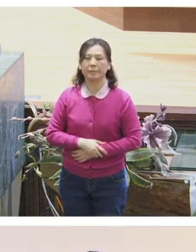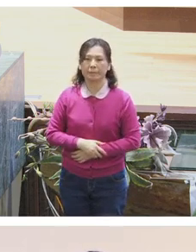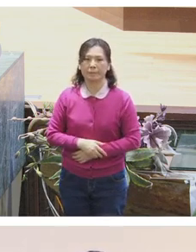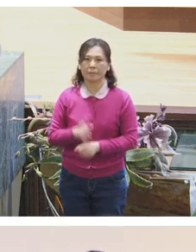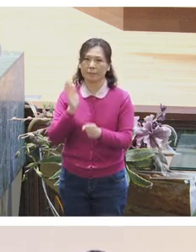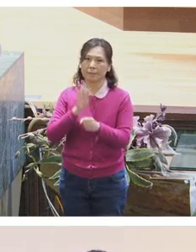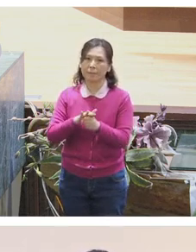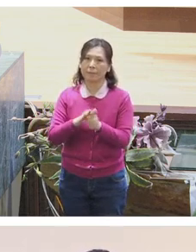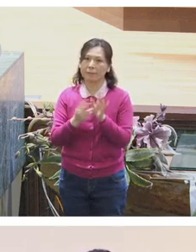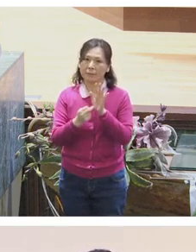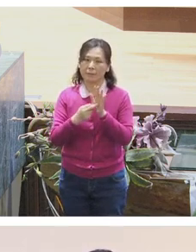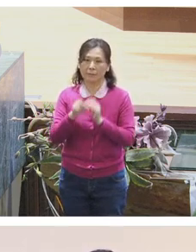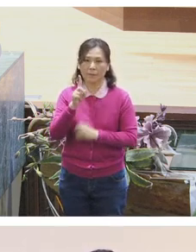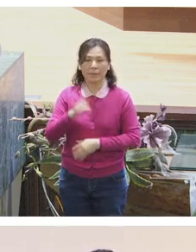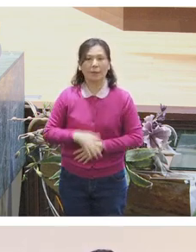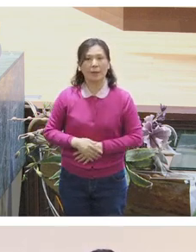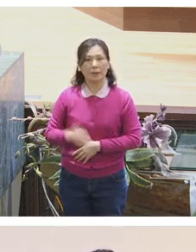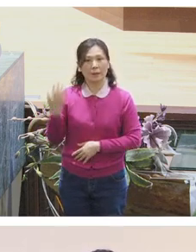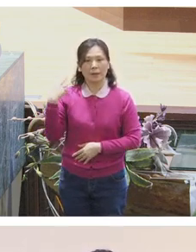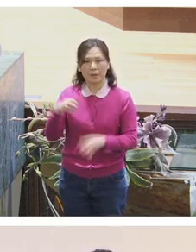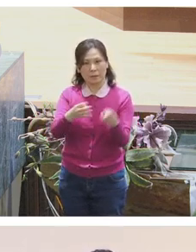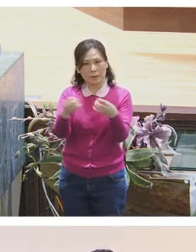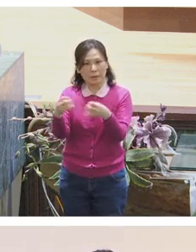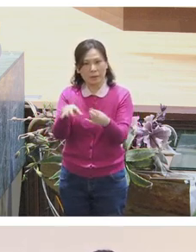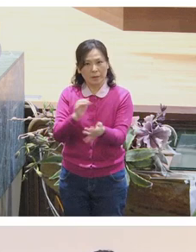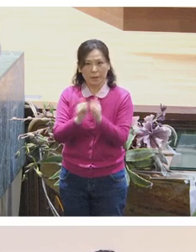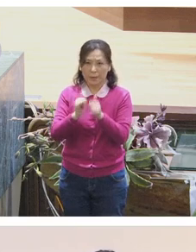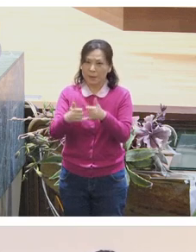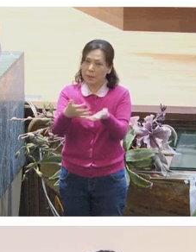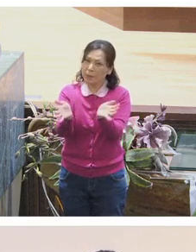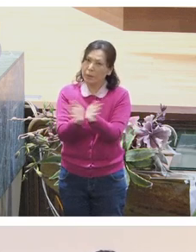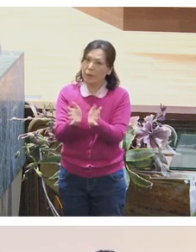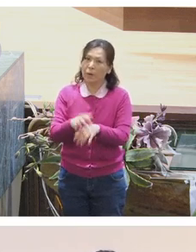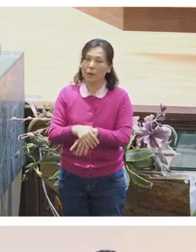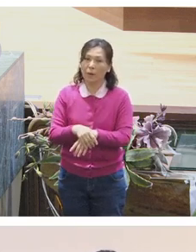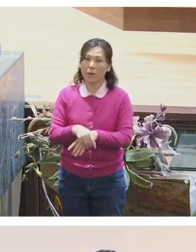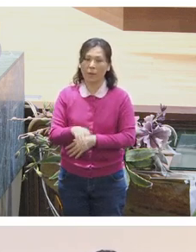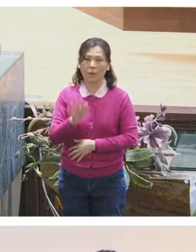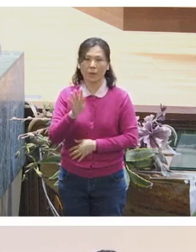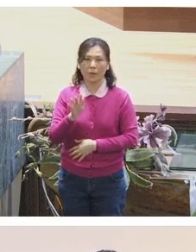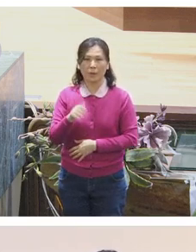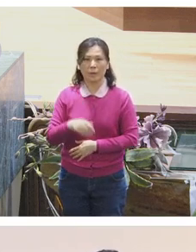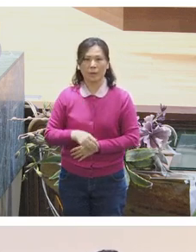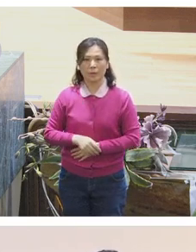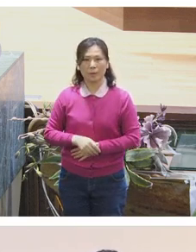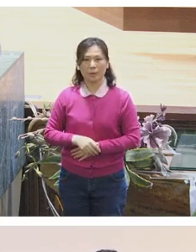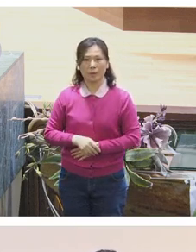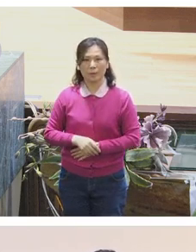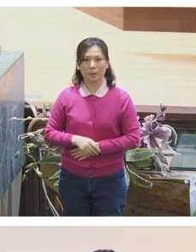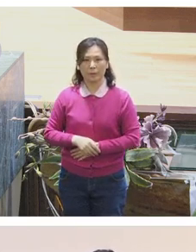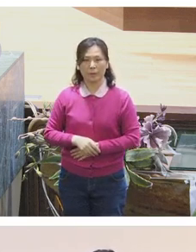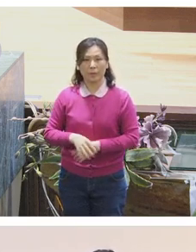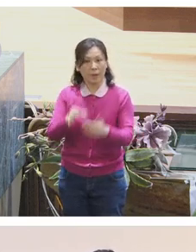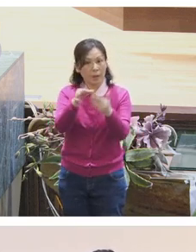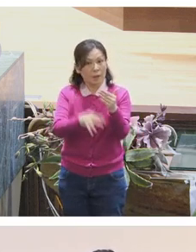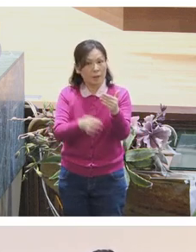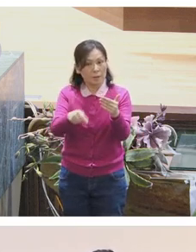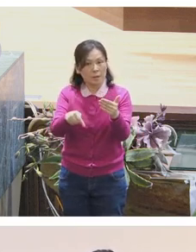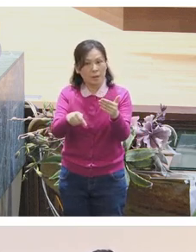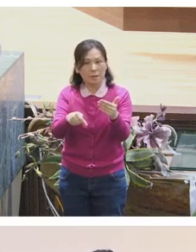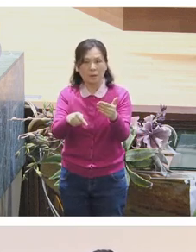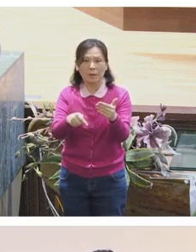充一下，就是我之前在讨论，就是社群的这个，就是他要有这样，就是如果说制度告诉他